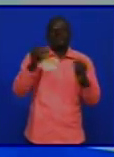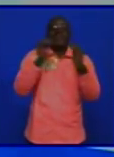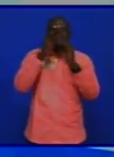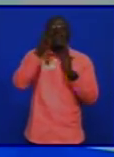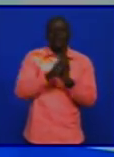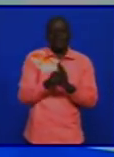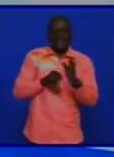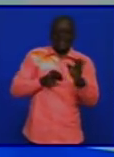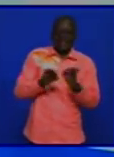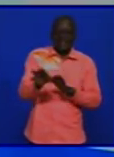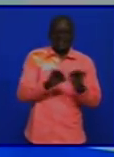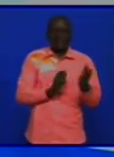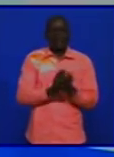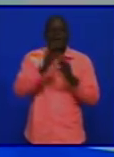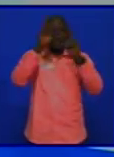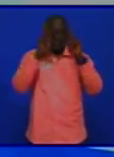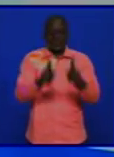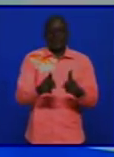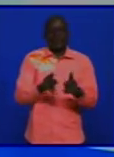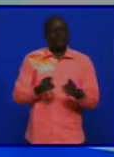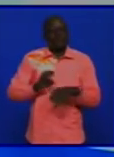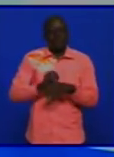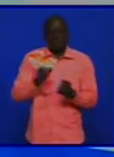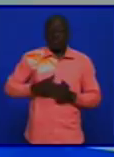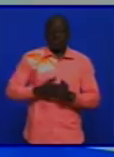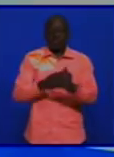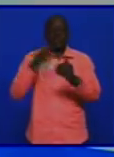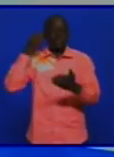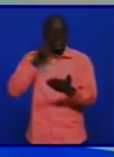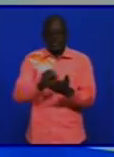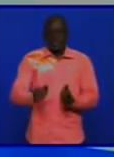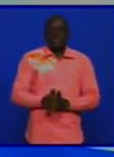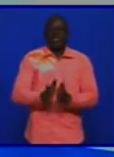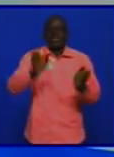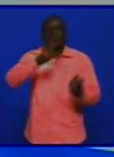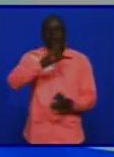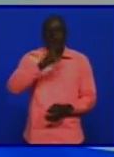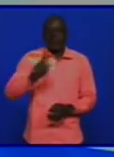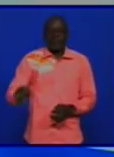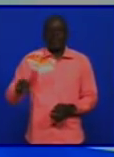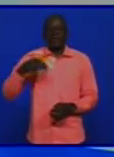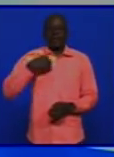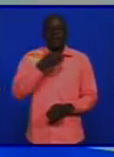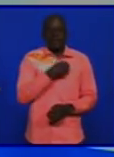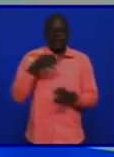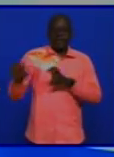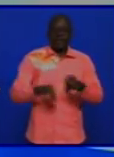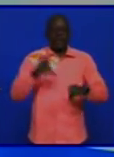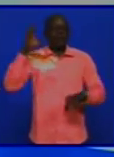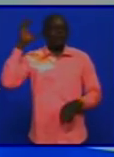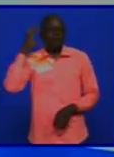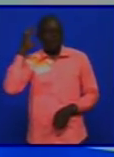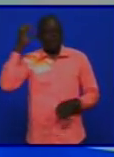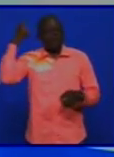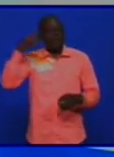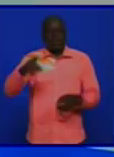expliqués par la délégation conduite par le secrétaire général du MPP. Et à l'occasion, les militants ont à leur tour fait entendre leurs préoccupations. Le